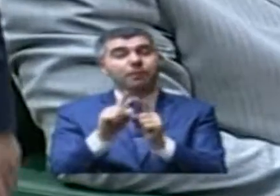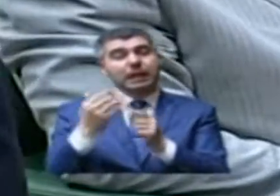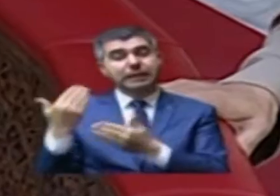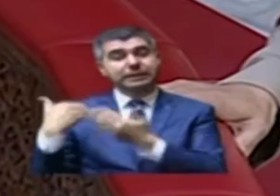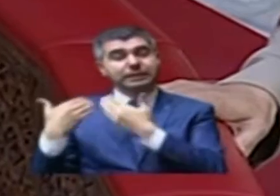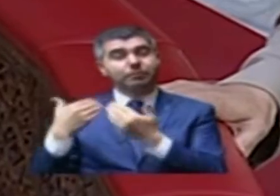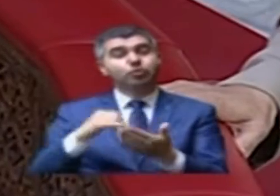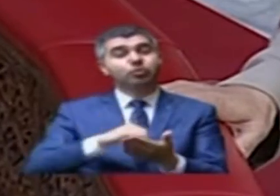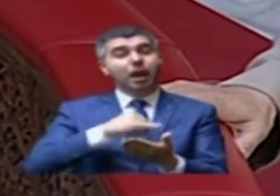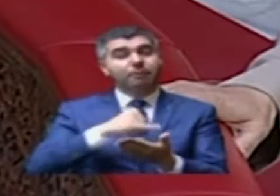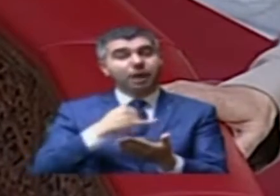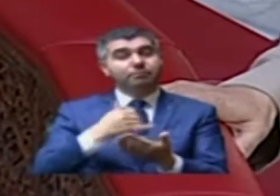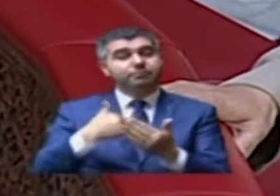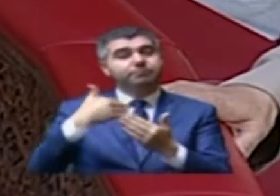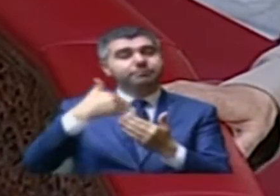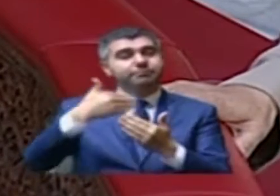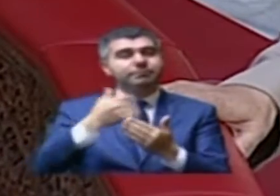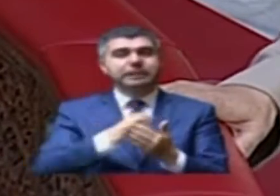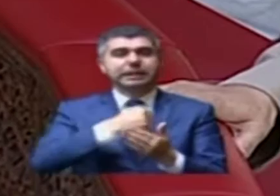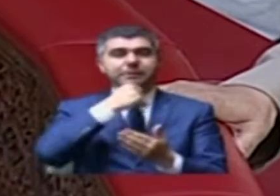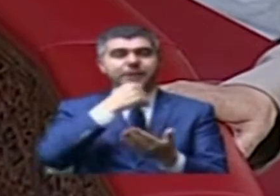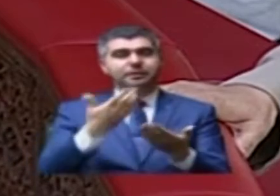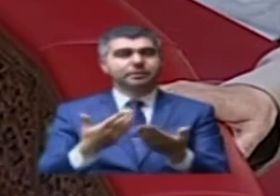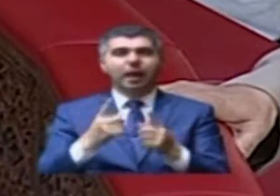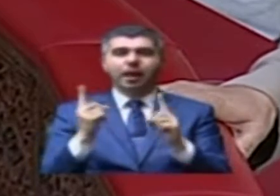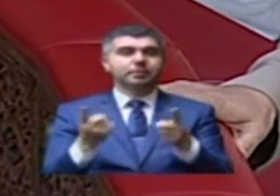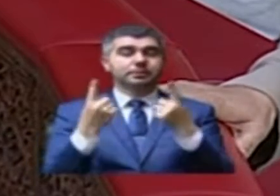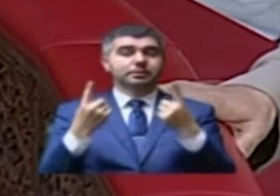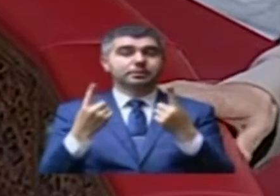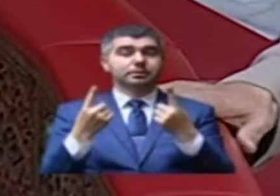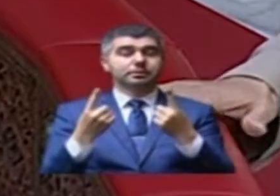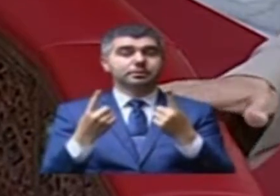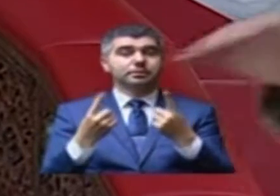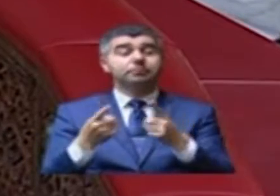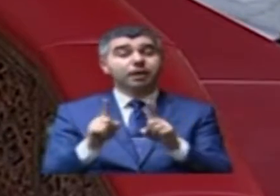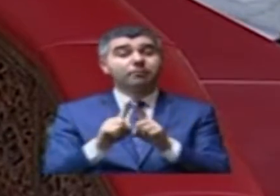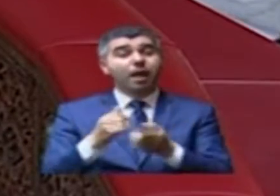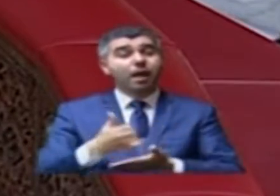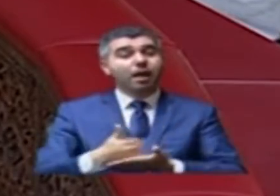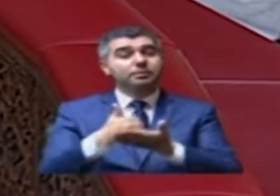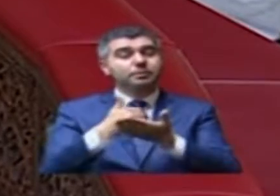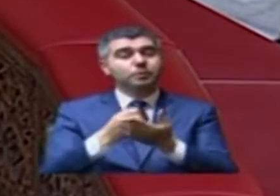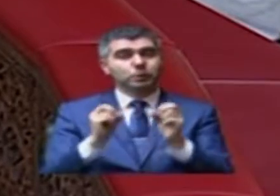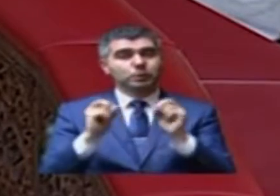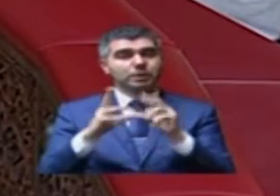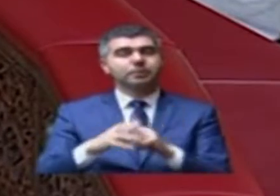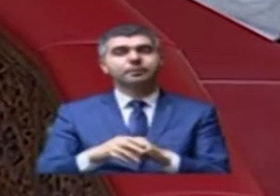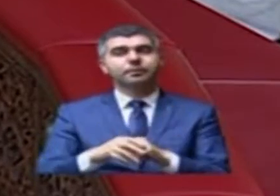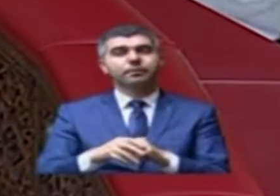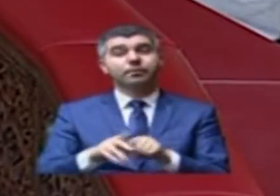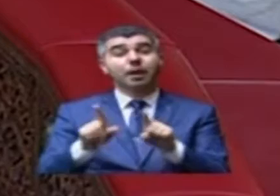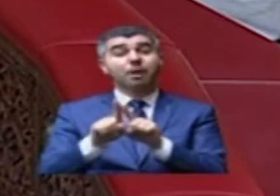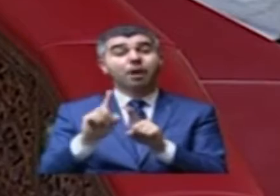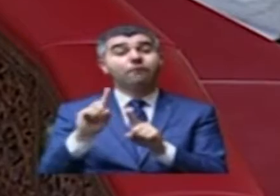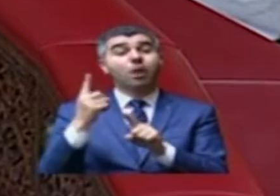إلى قاعدة شائخة. لذلك لا بد أن نهتم بهذا الموضوع، فنحن انطلقنا من لا شيء